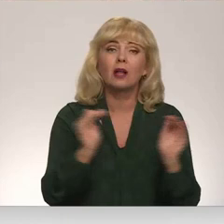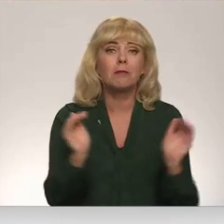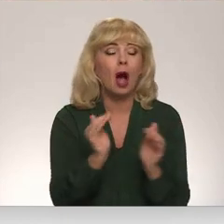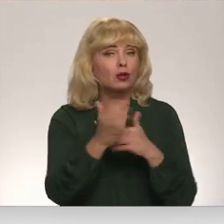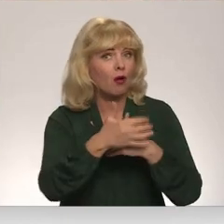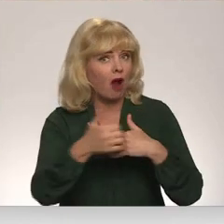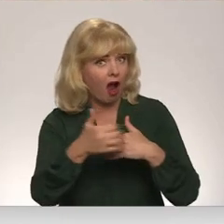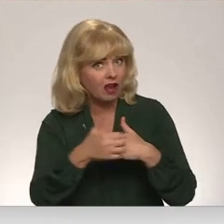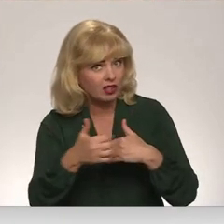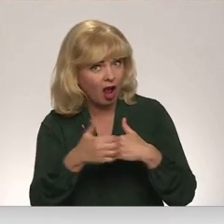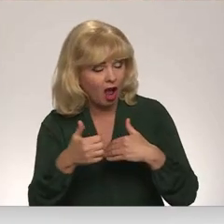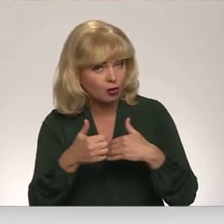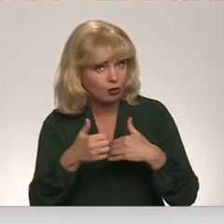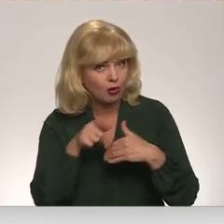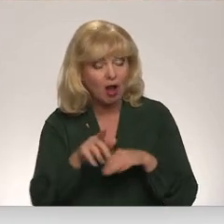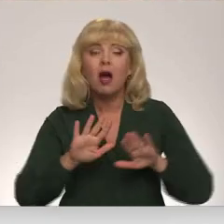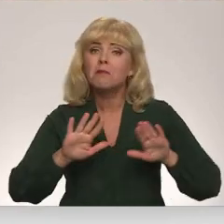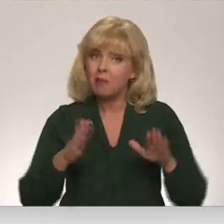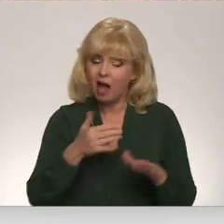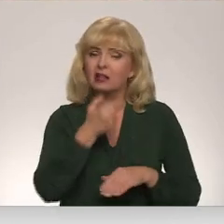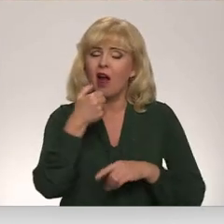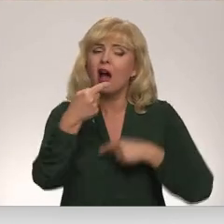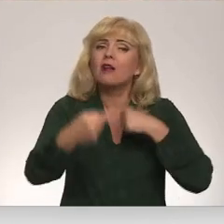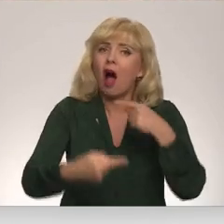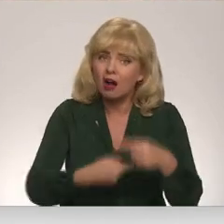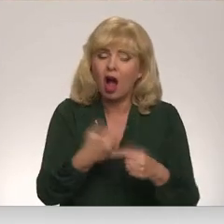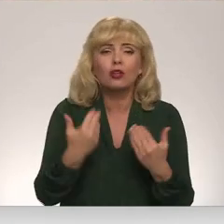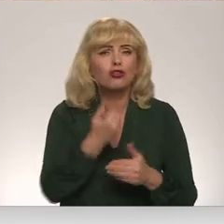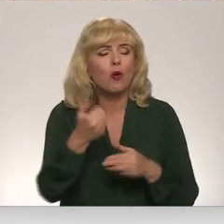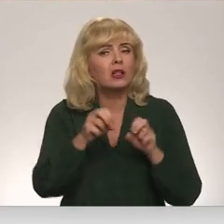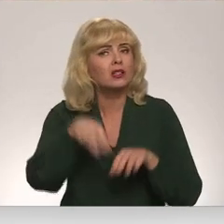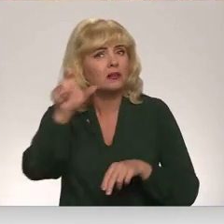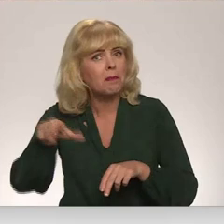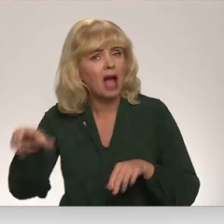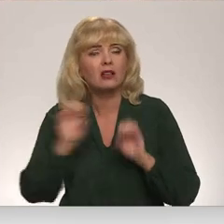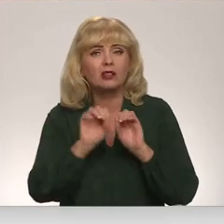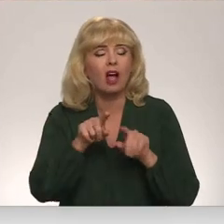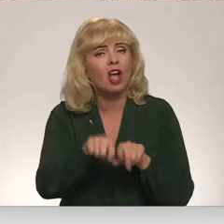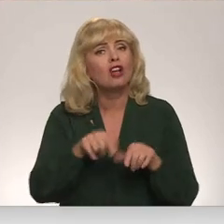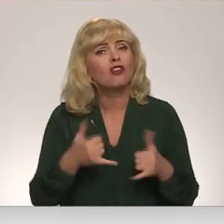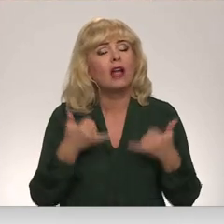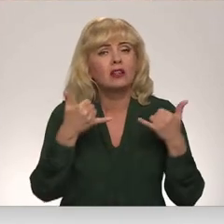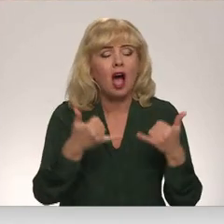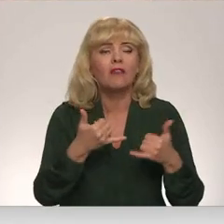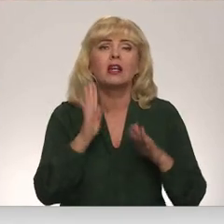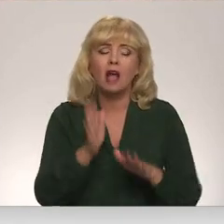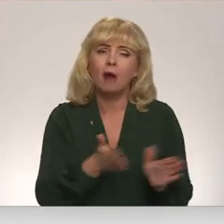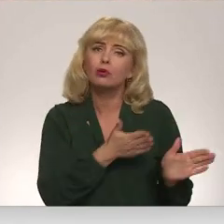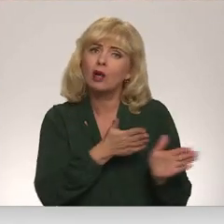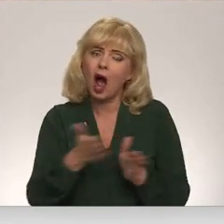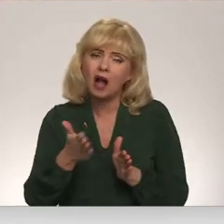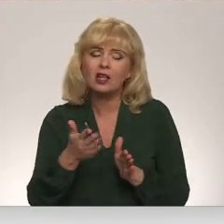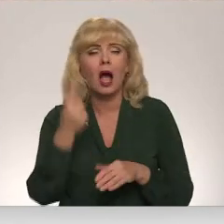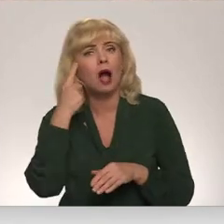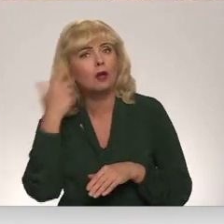kaķu dzimtas pārstāvi kaķēnu. Taču gadu no gada un arī šogad speciālisti uzsver, ka šādai dāvanai ir jābūt rūpīgi apsvērtai